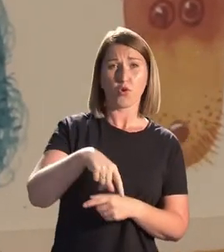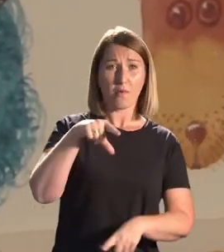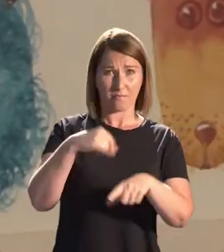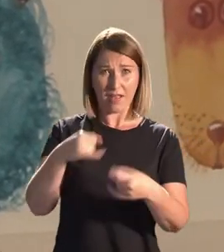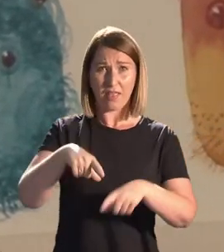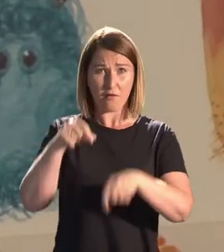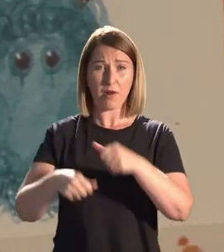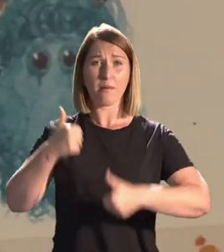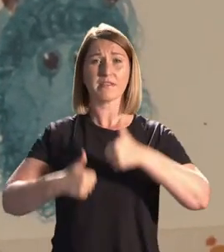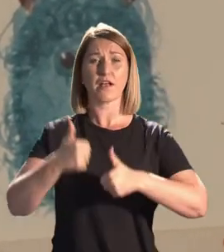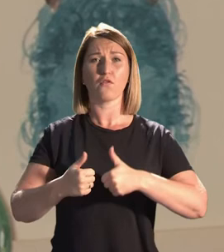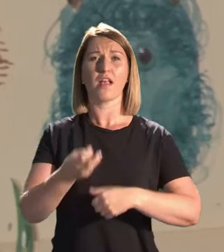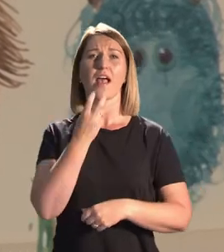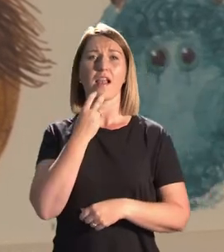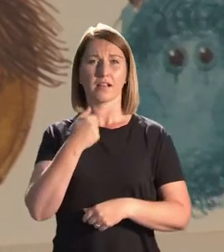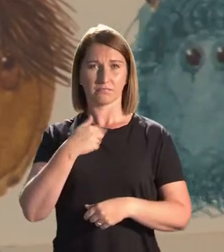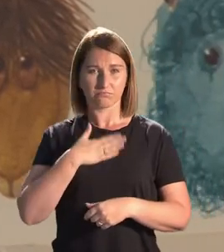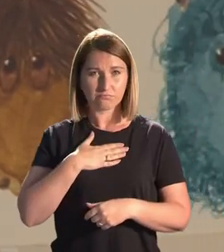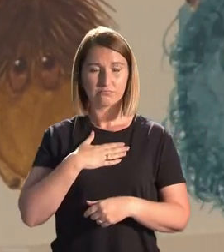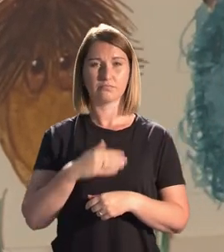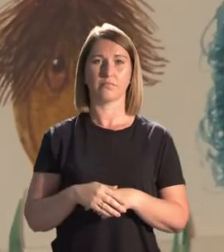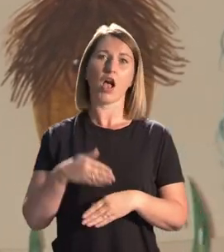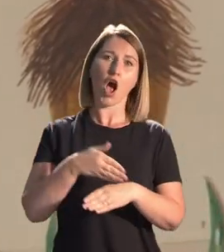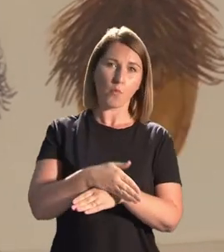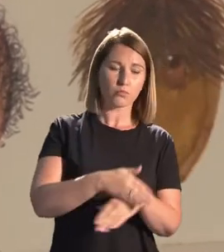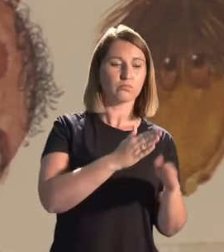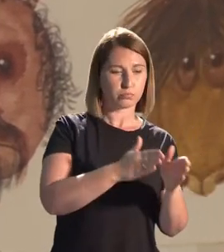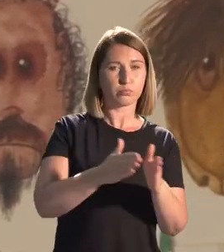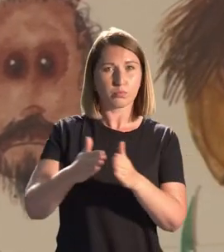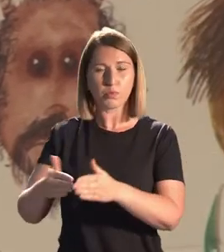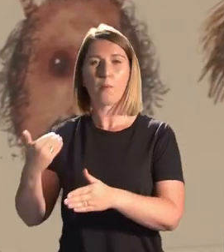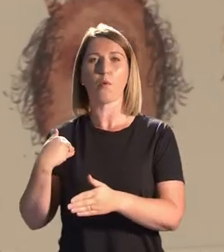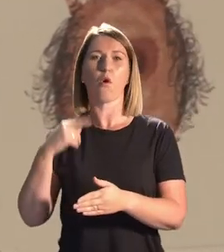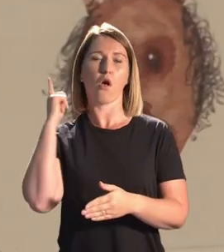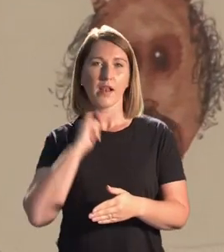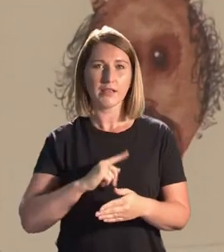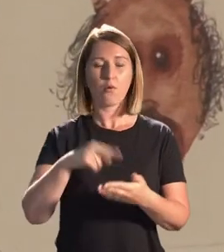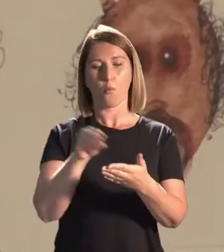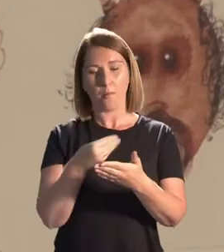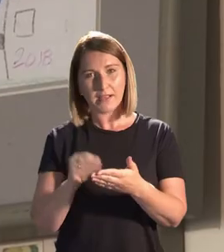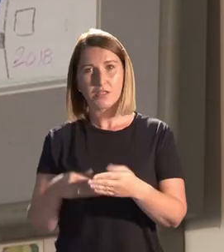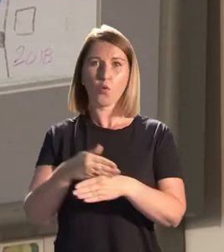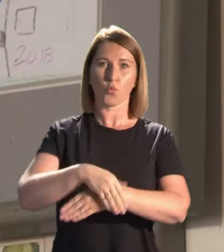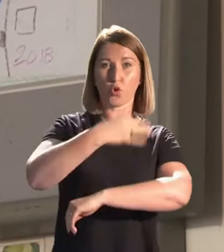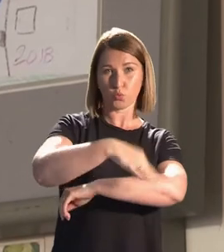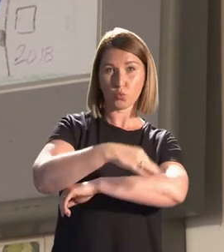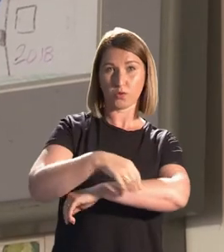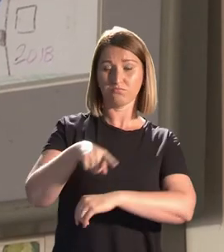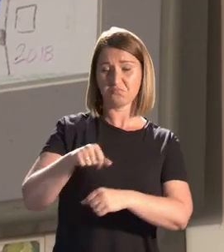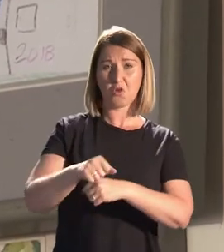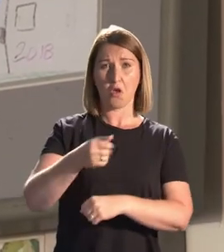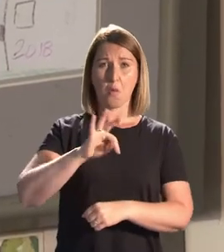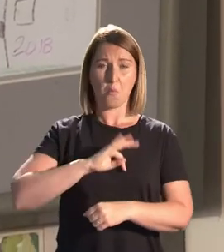zawodówki, jestem elektrykiem z wykształcenia. No i potem po kolei było liceum plastyczne, no i potem studia. To jest moja